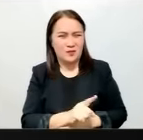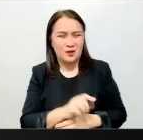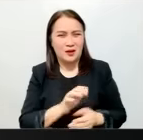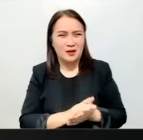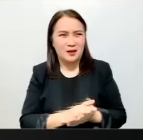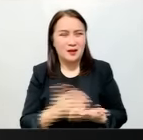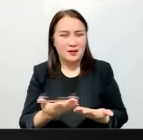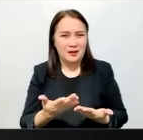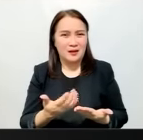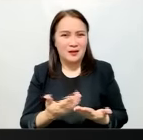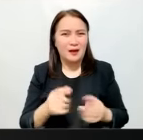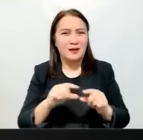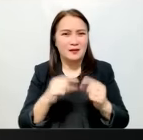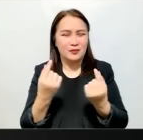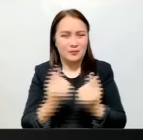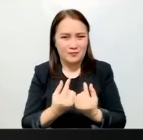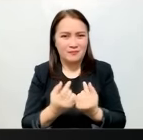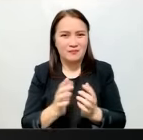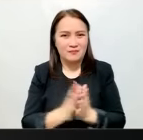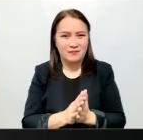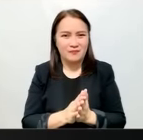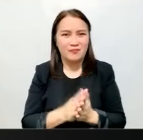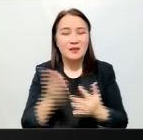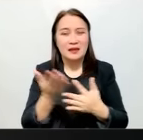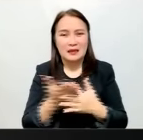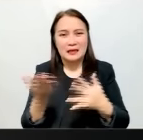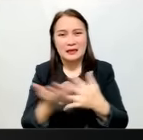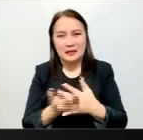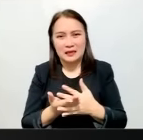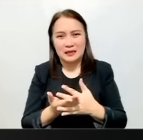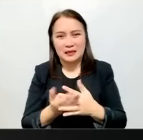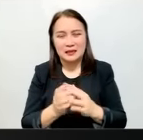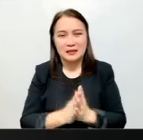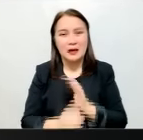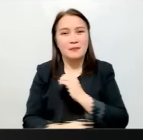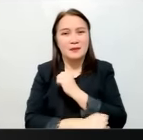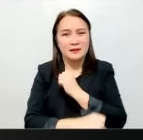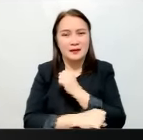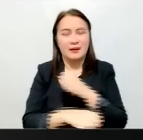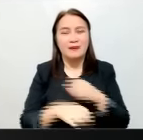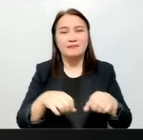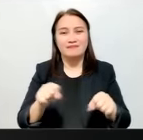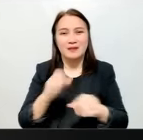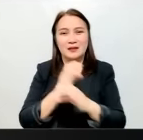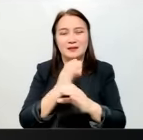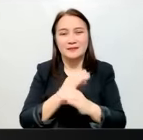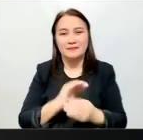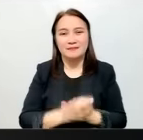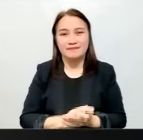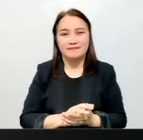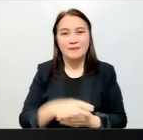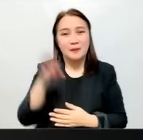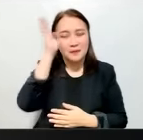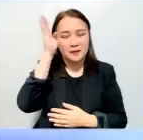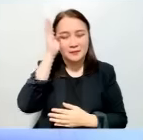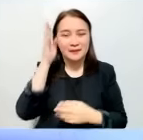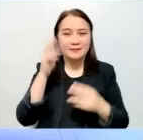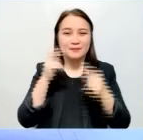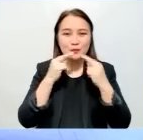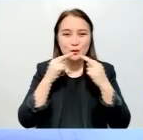suspect. Mahaharap siya sa reklamong paglabag sa Anti-Carnapping Act. Nagbabalita mula sa frontline, Brian Basa, News